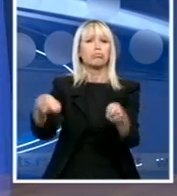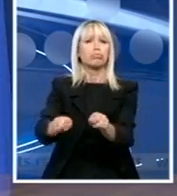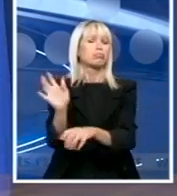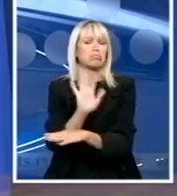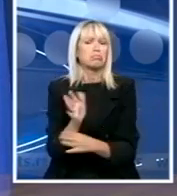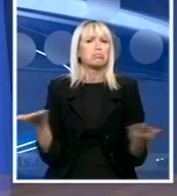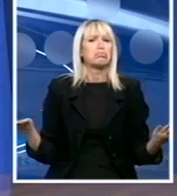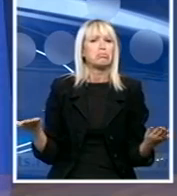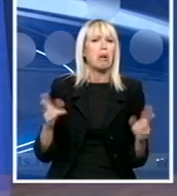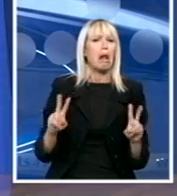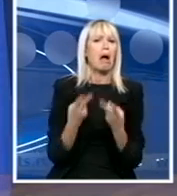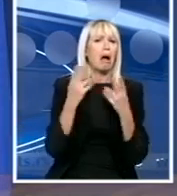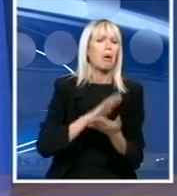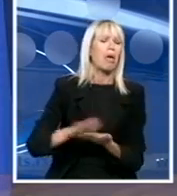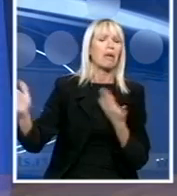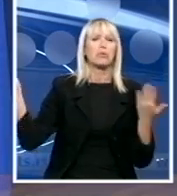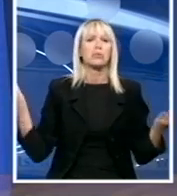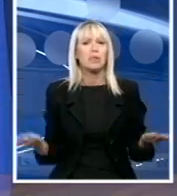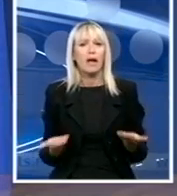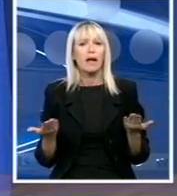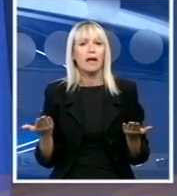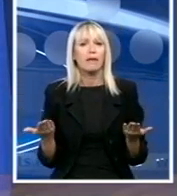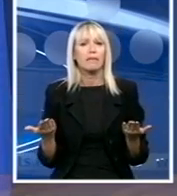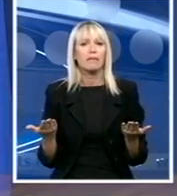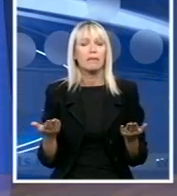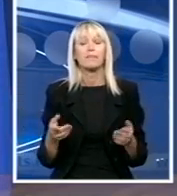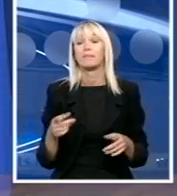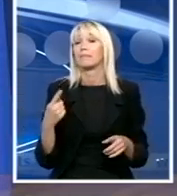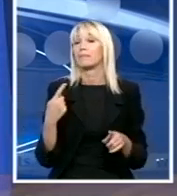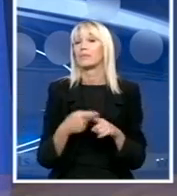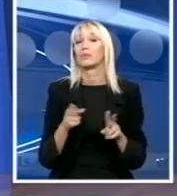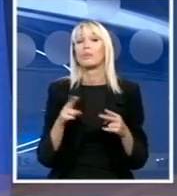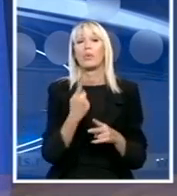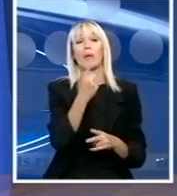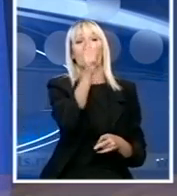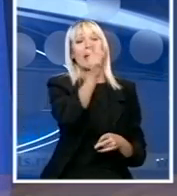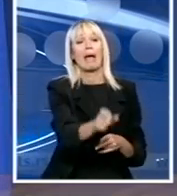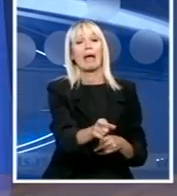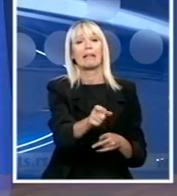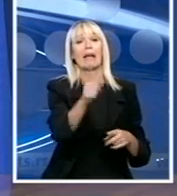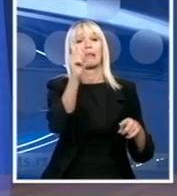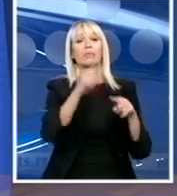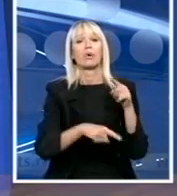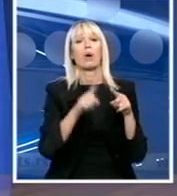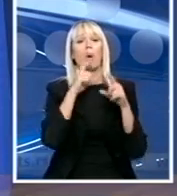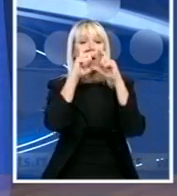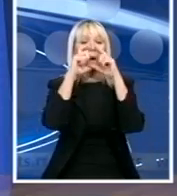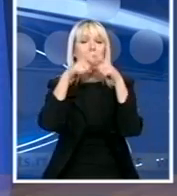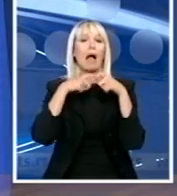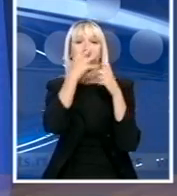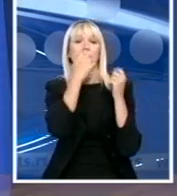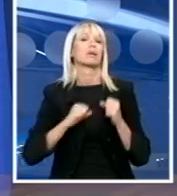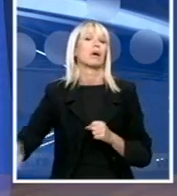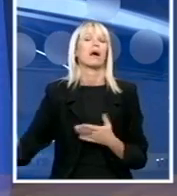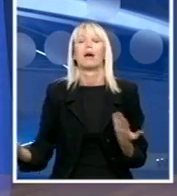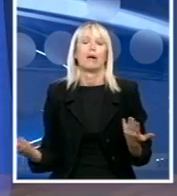s druge strane, znači, ne možete pojedinačno nekog kažnjavati zbog toga što je skinuo maske. imate situaciju, molim, imate